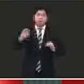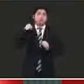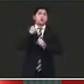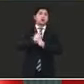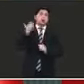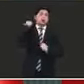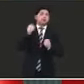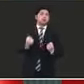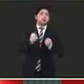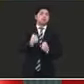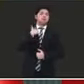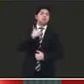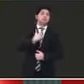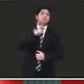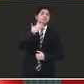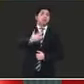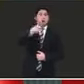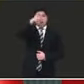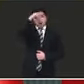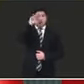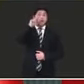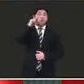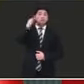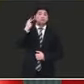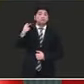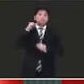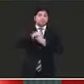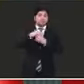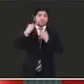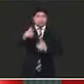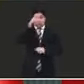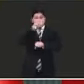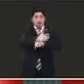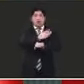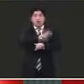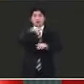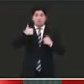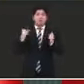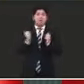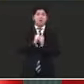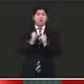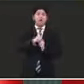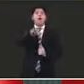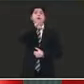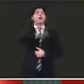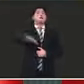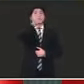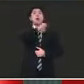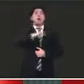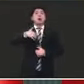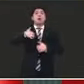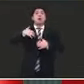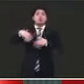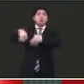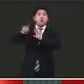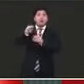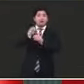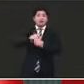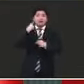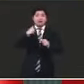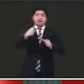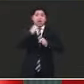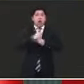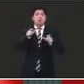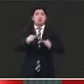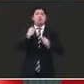yaptık azerbaycanla ülkemizle birlikte Avrupa'nın enerji arz güvenliği içinde